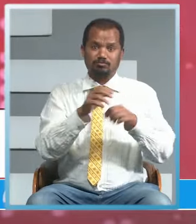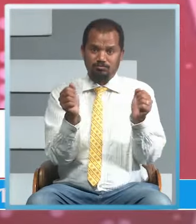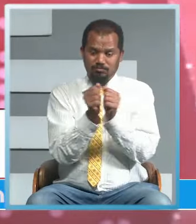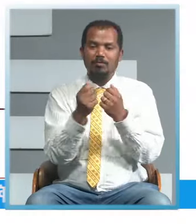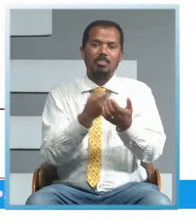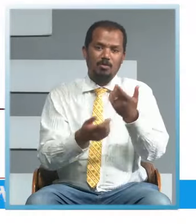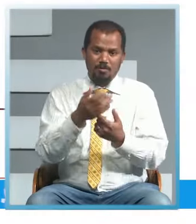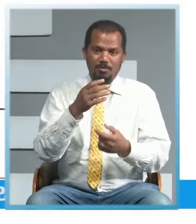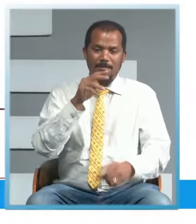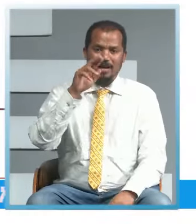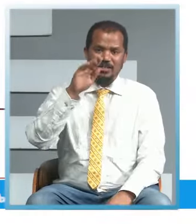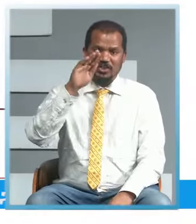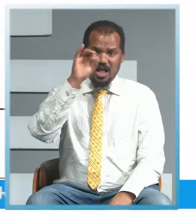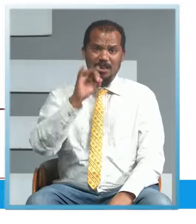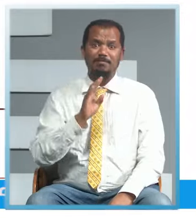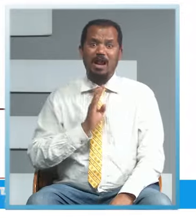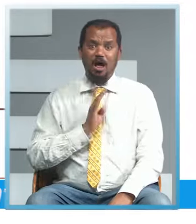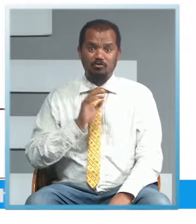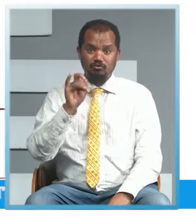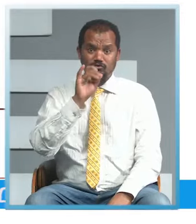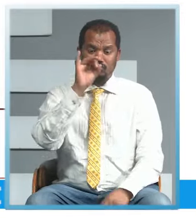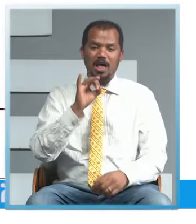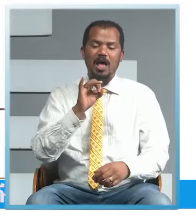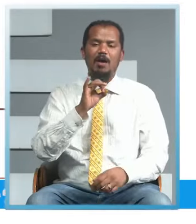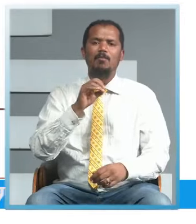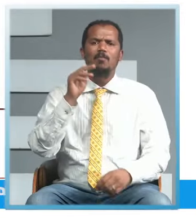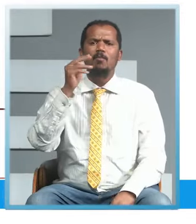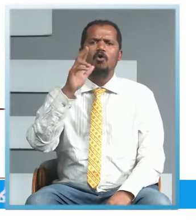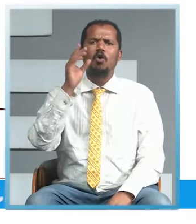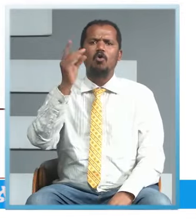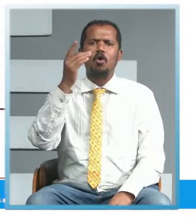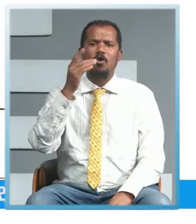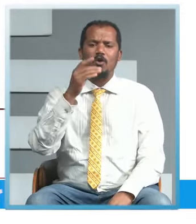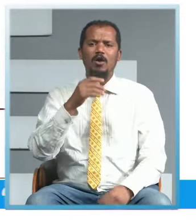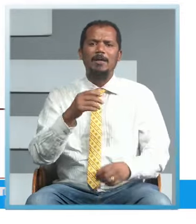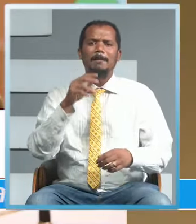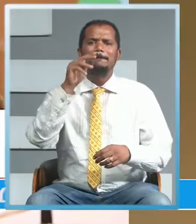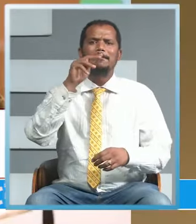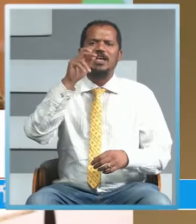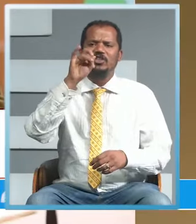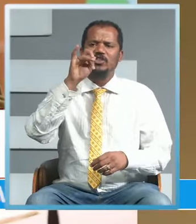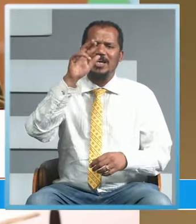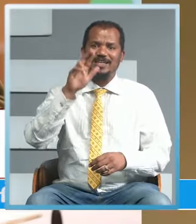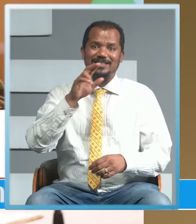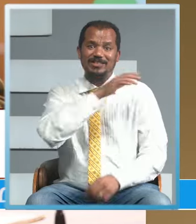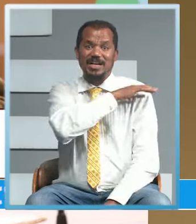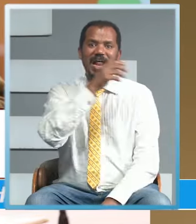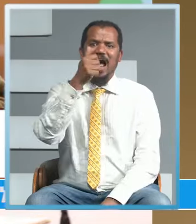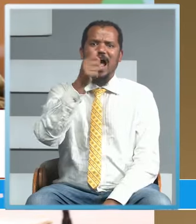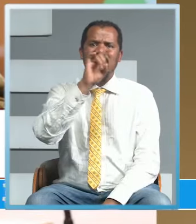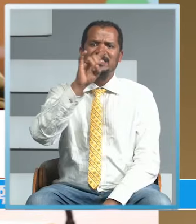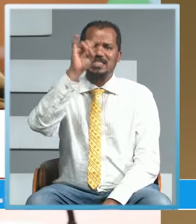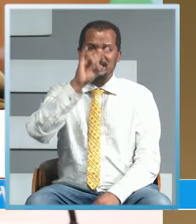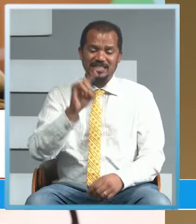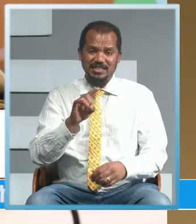ተወያዩ። ፊልድ ማርሻል ብርሃኑ ጁላ በሞሮኮ ምክትል ኢንስፔክተር ጀነራል ስታፍ ሜጀር ጀነራል አዚዝ